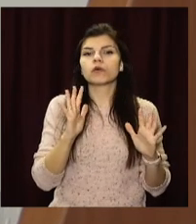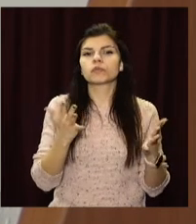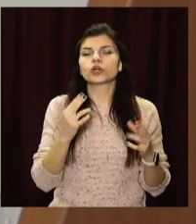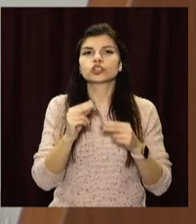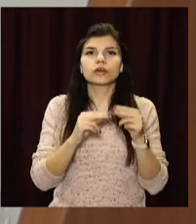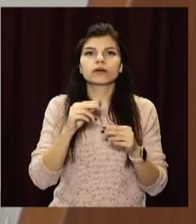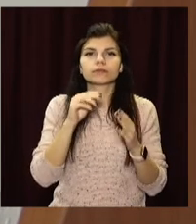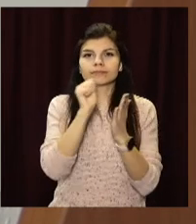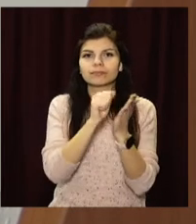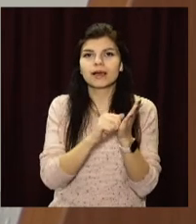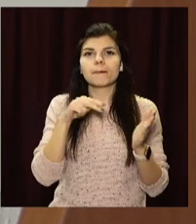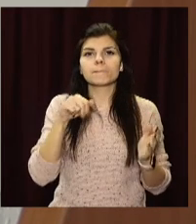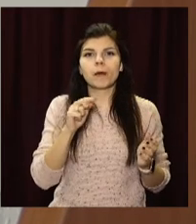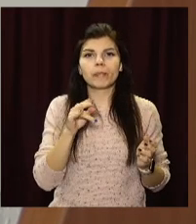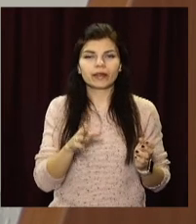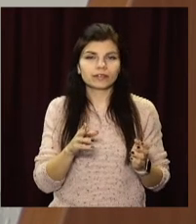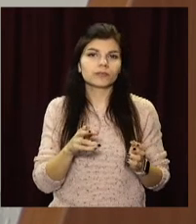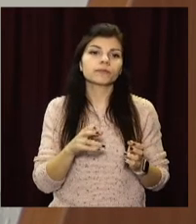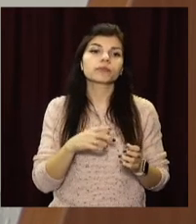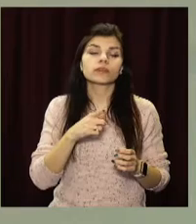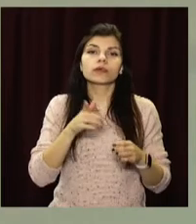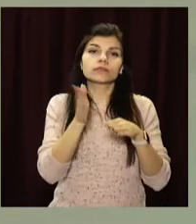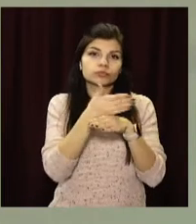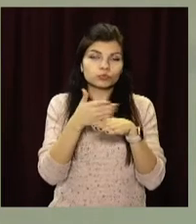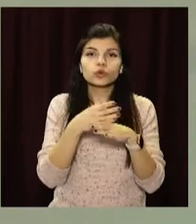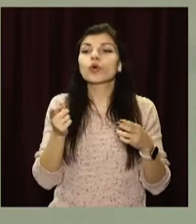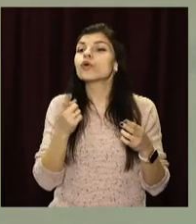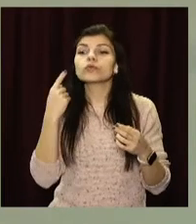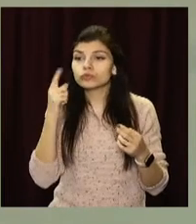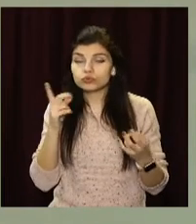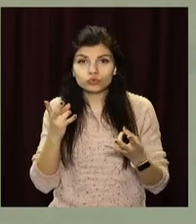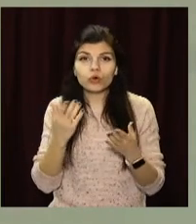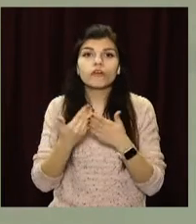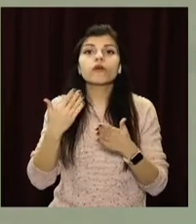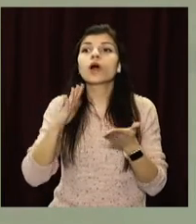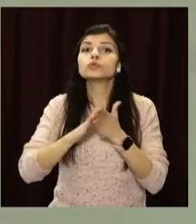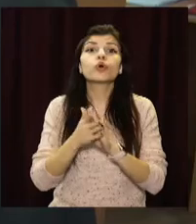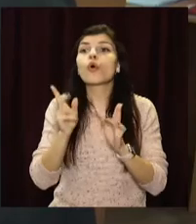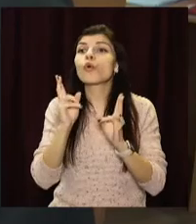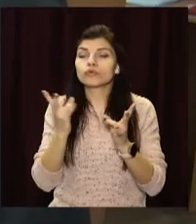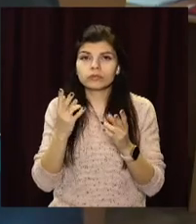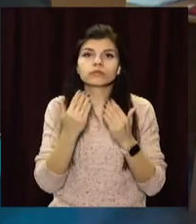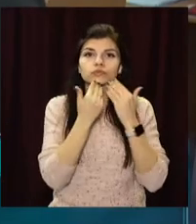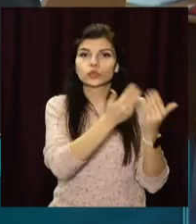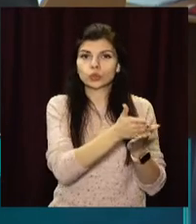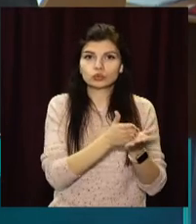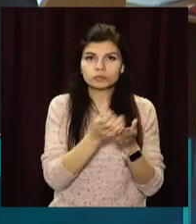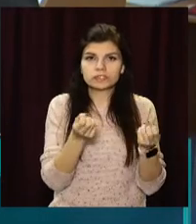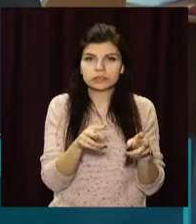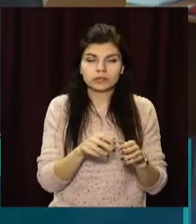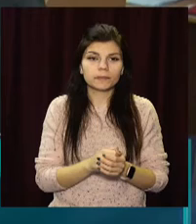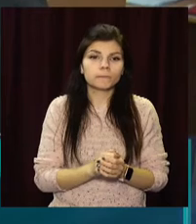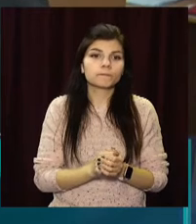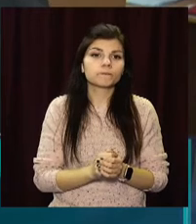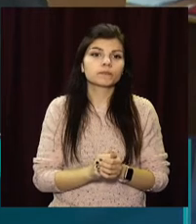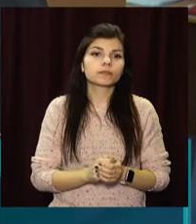через пабліки. Прийняті дзвінки сортують та передають до потрібної служби в залежності від ситуації. Основна маса, з яких це